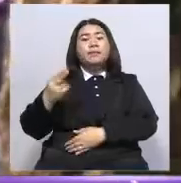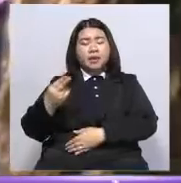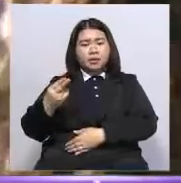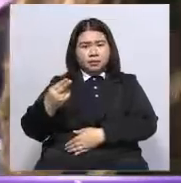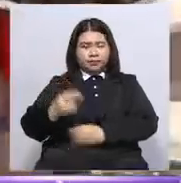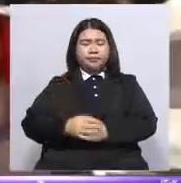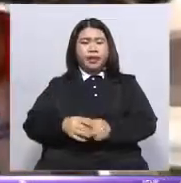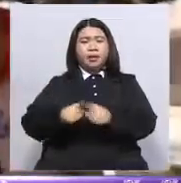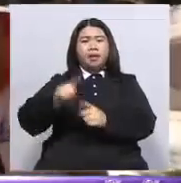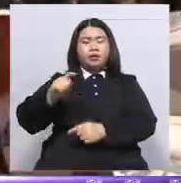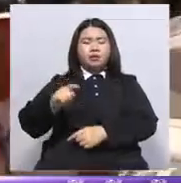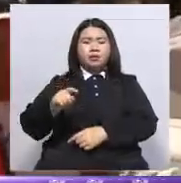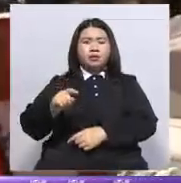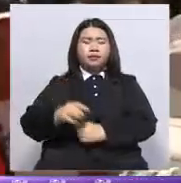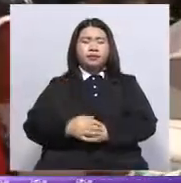าทนะคะจาก